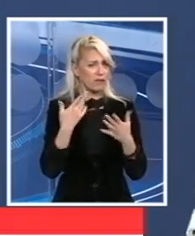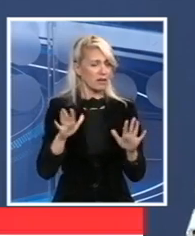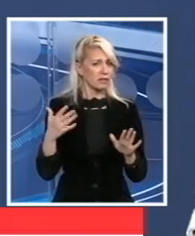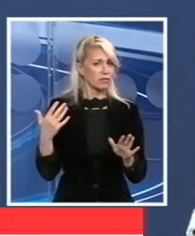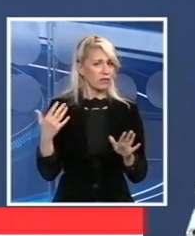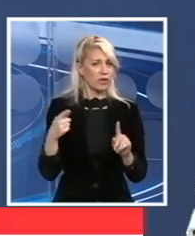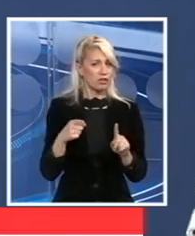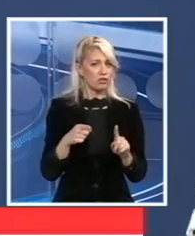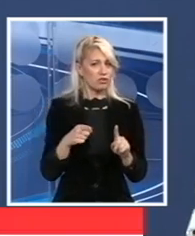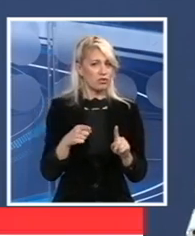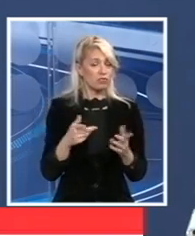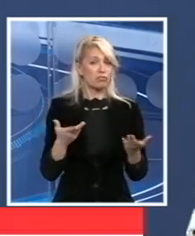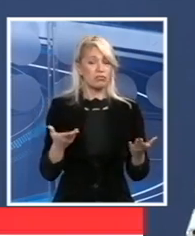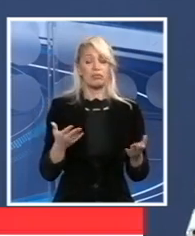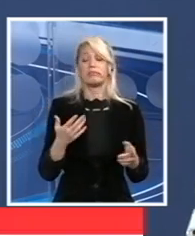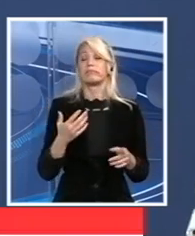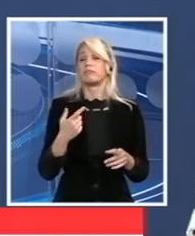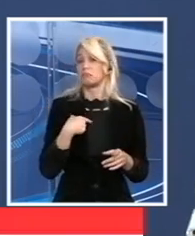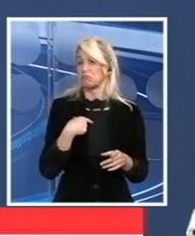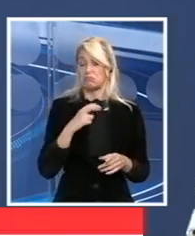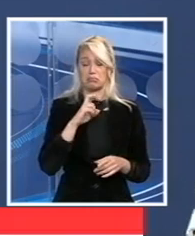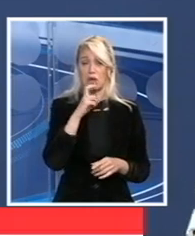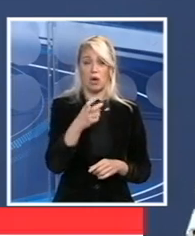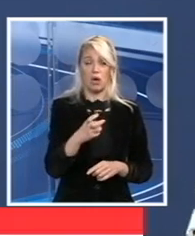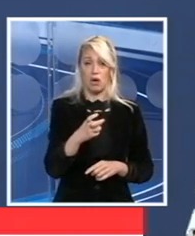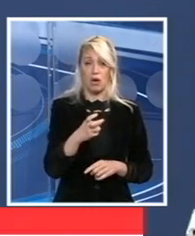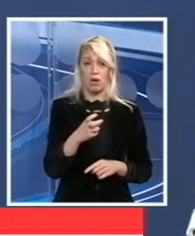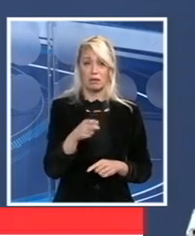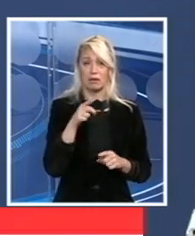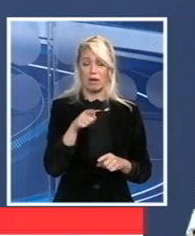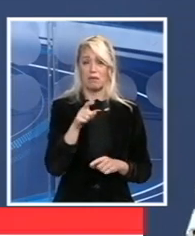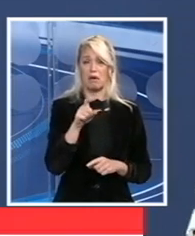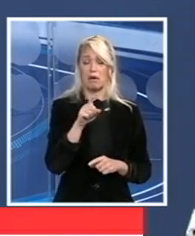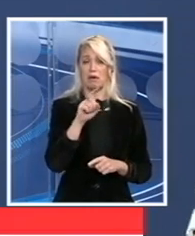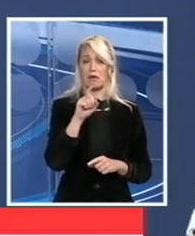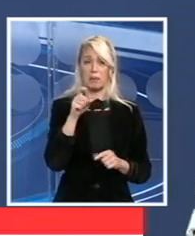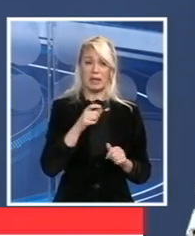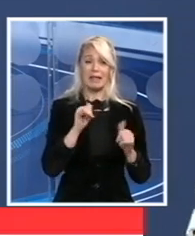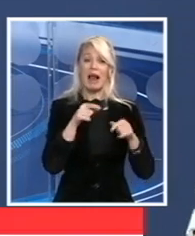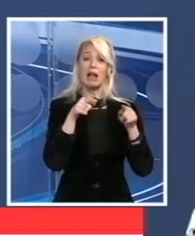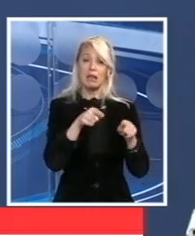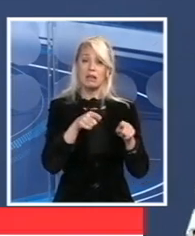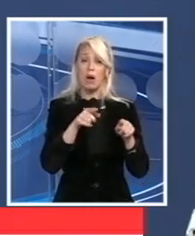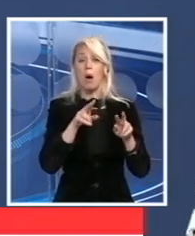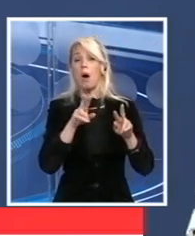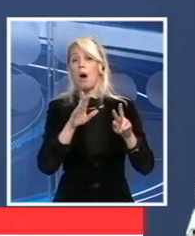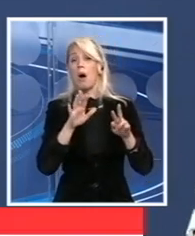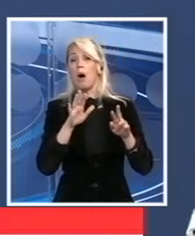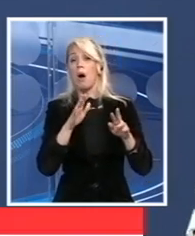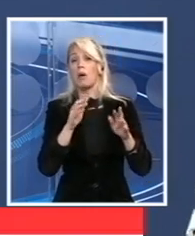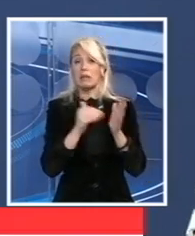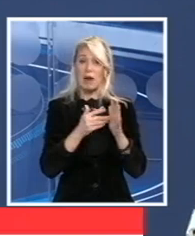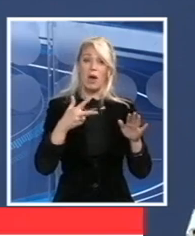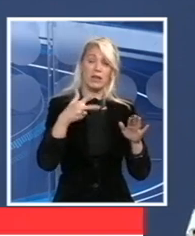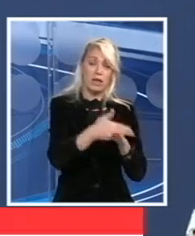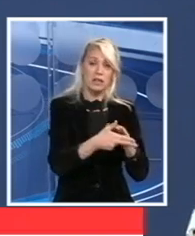i moj odgovor da li, na pitanje da li se to moglo da spreči je apsolutno